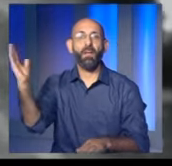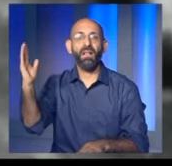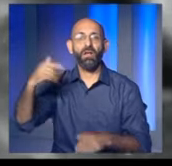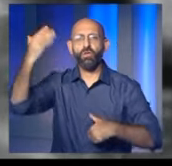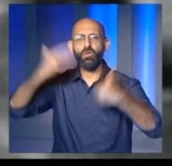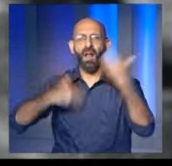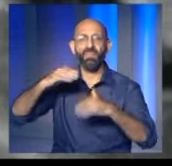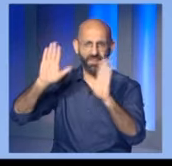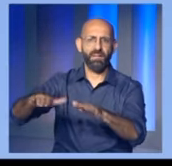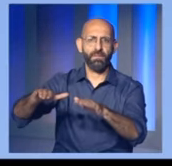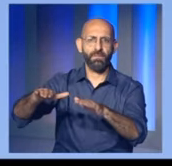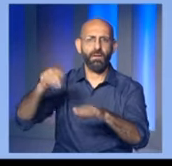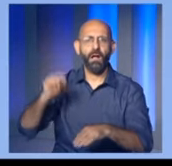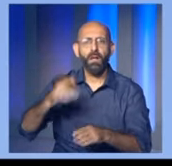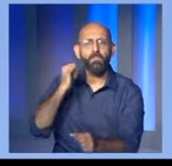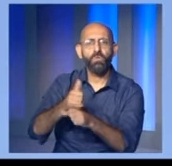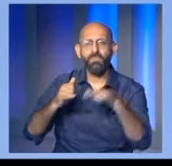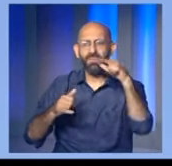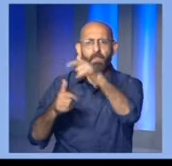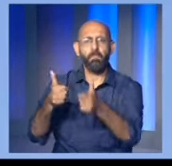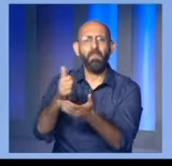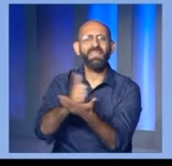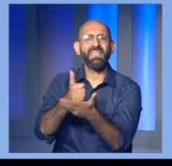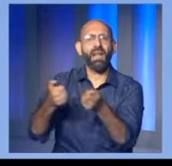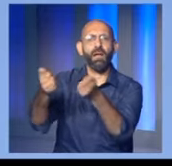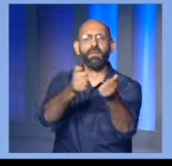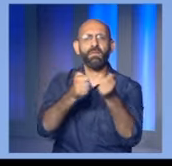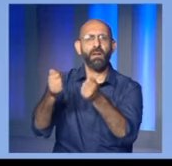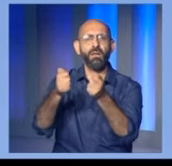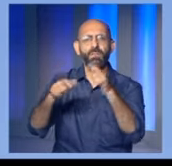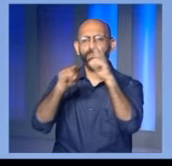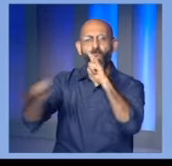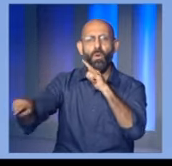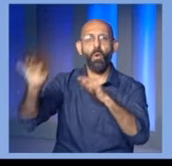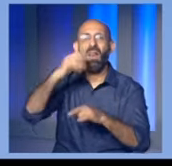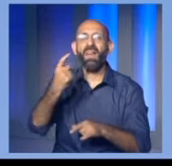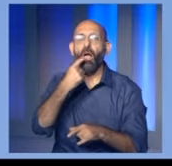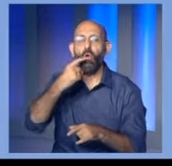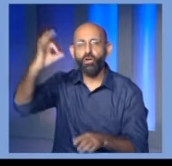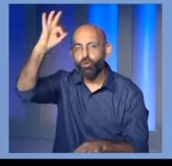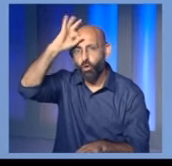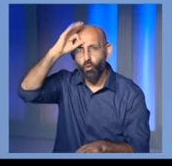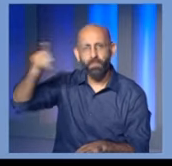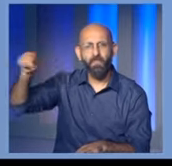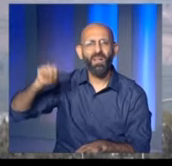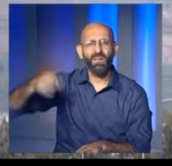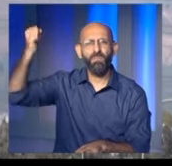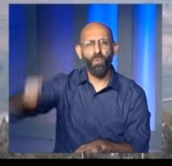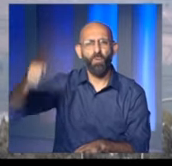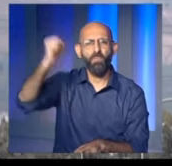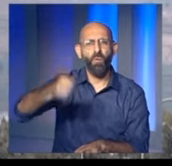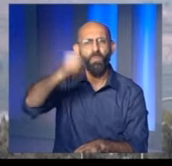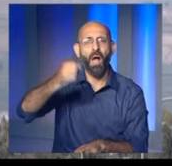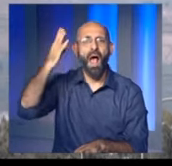البقاع الغربي، ما أدى إلى وقوع جرحى بحسب بعض المواقع الإخبارية. كما أغارت مسيرة معادية على